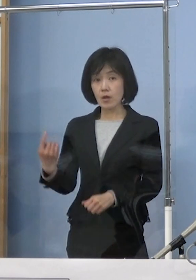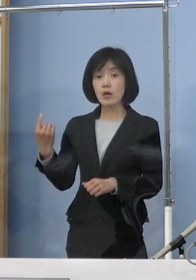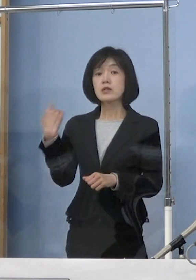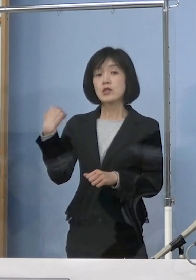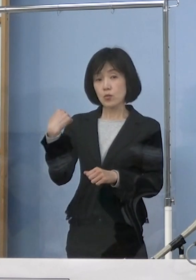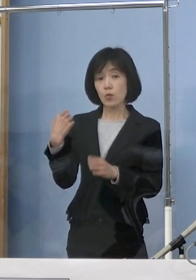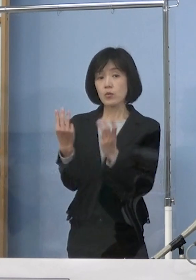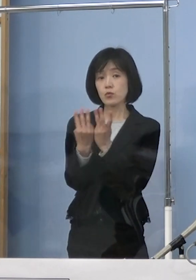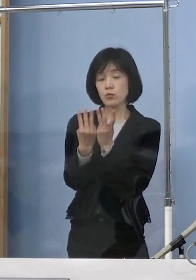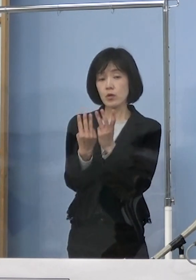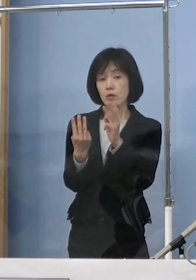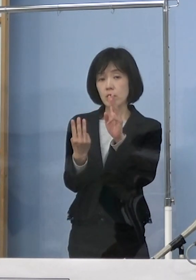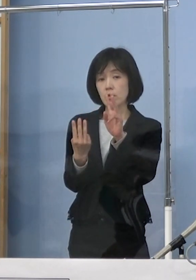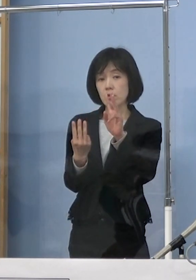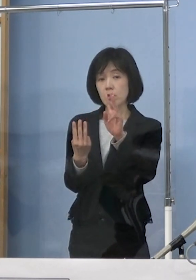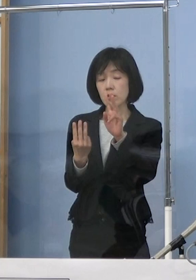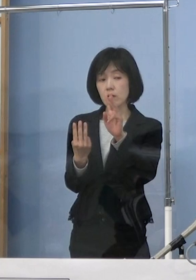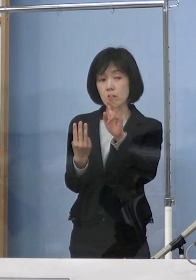22.66、